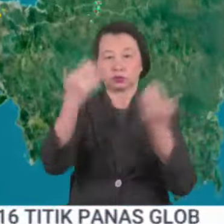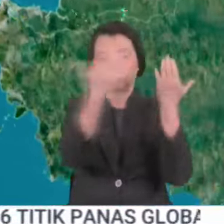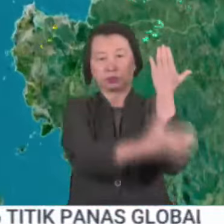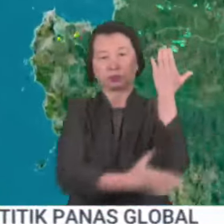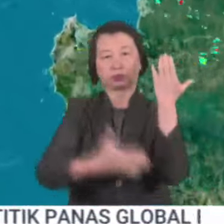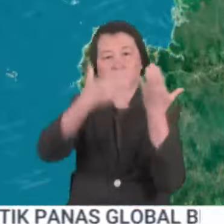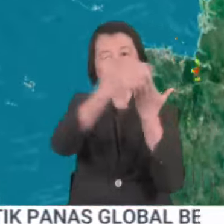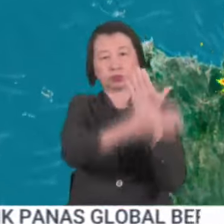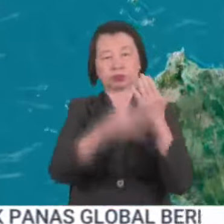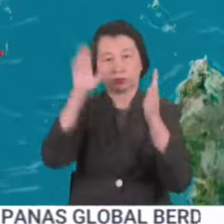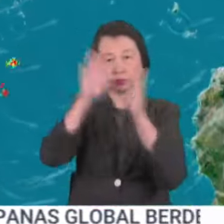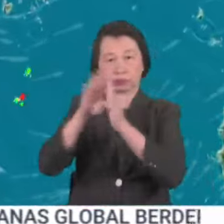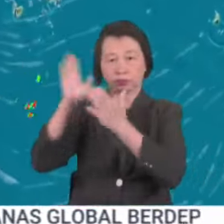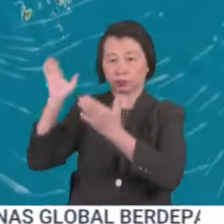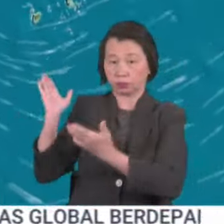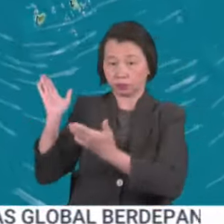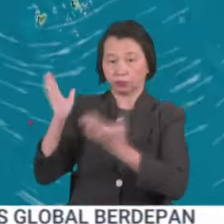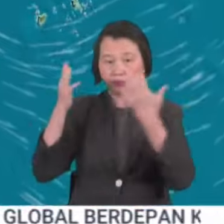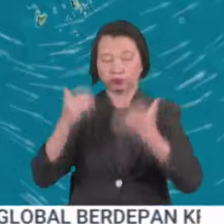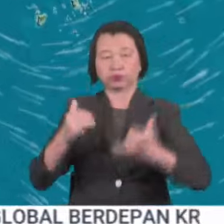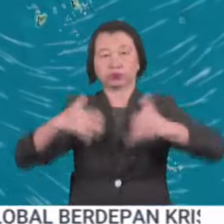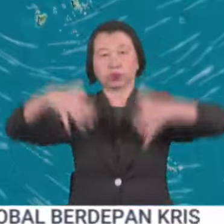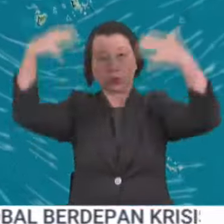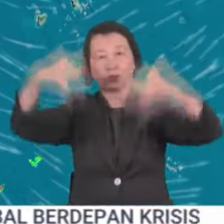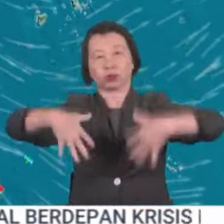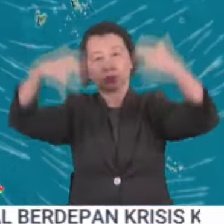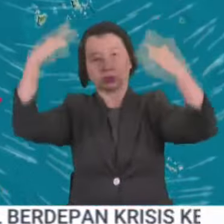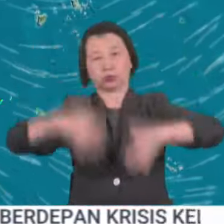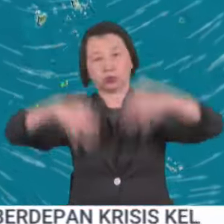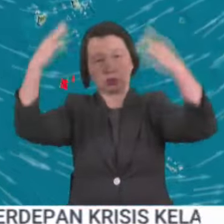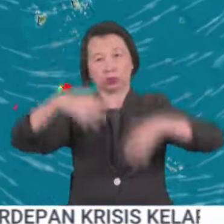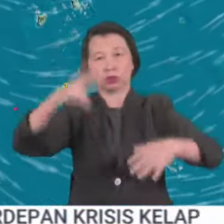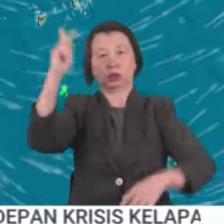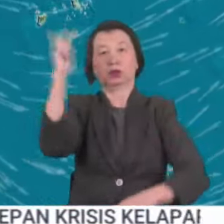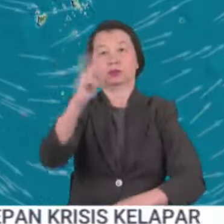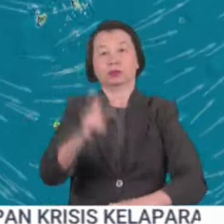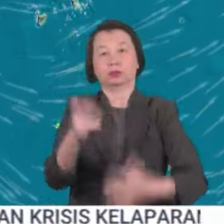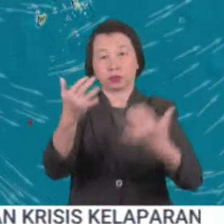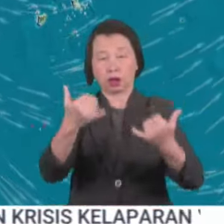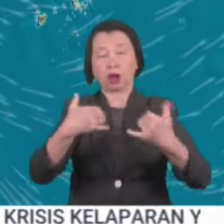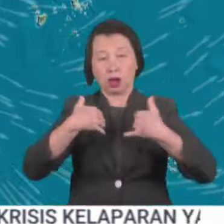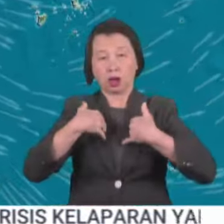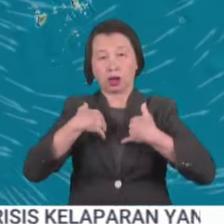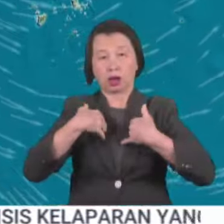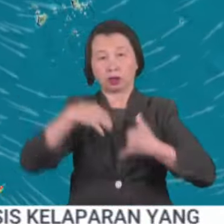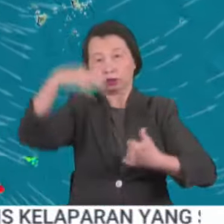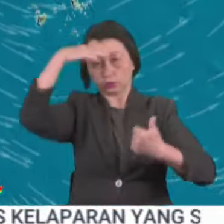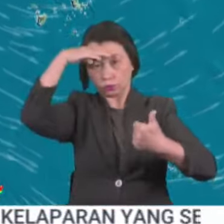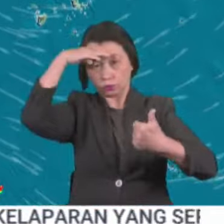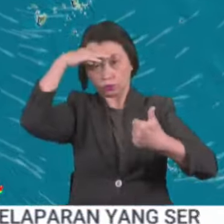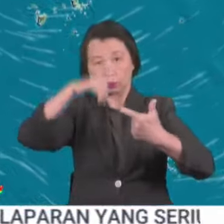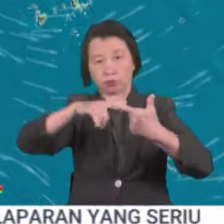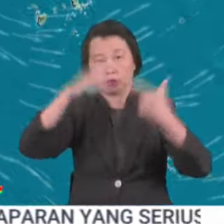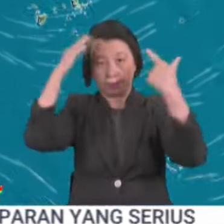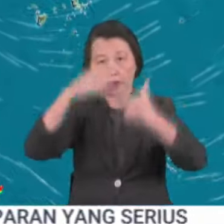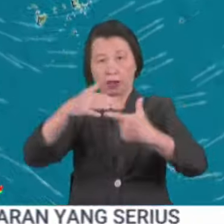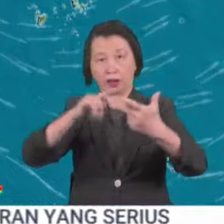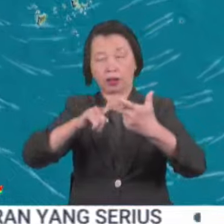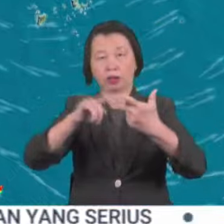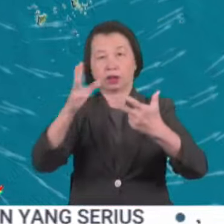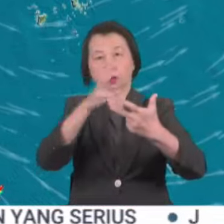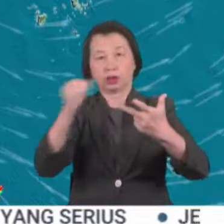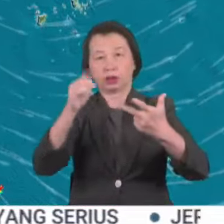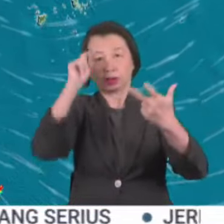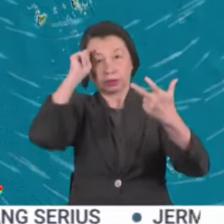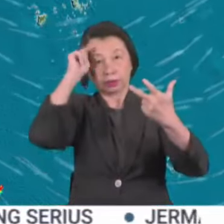Semenanjung. Melalui gambar radar diperhatikan keadaan cuaca hujan lebat berserta ribut petir pada ketika ini tertumpu di sekitar negeri Johor, Pahang,